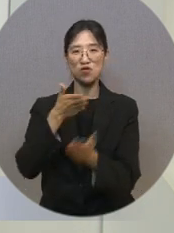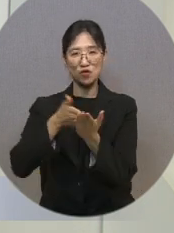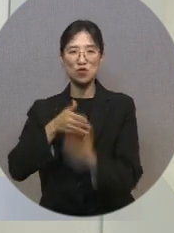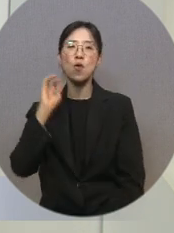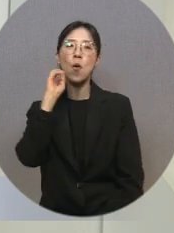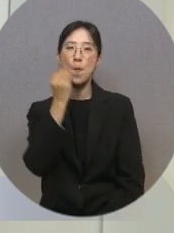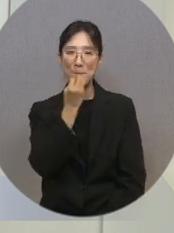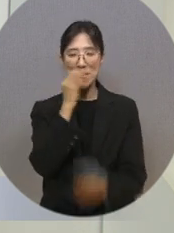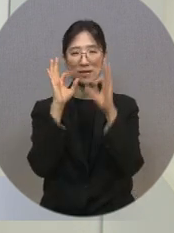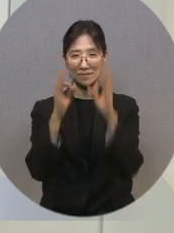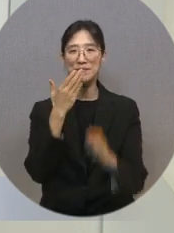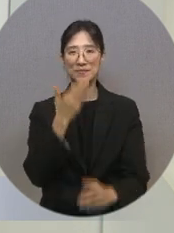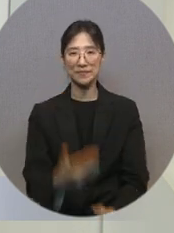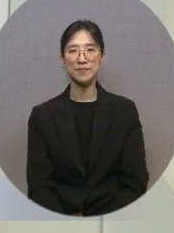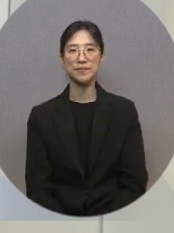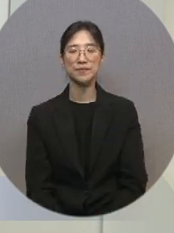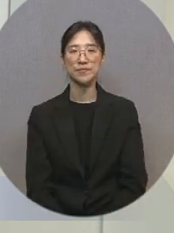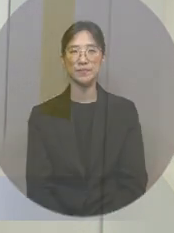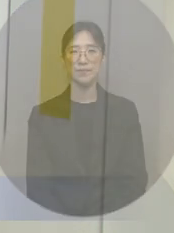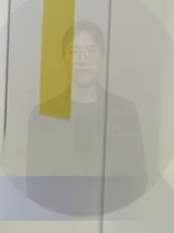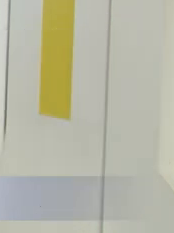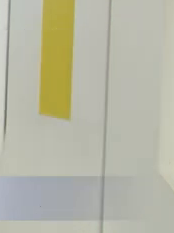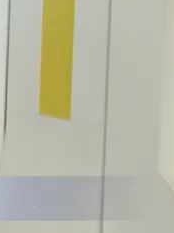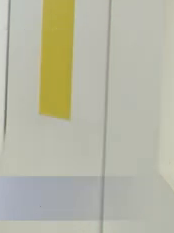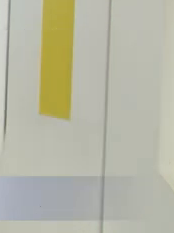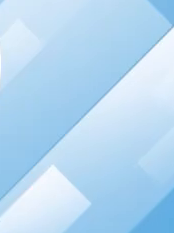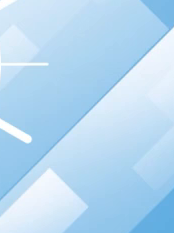홈페이지를 통해 확인할 수